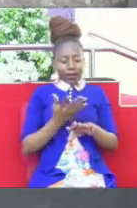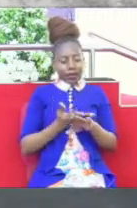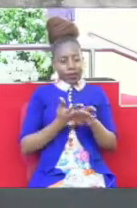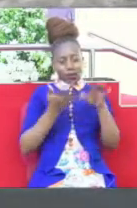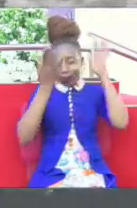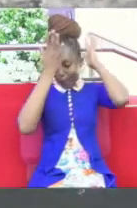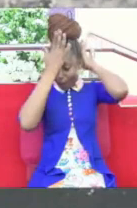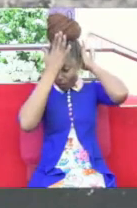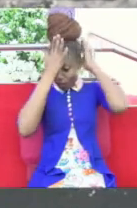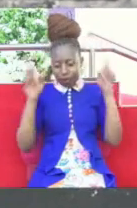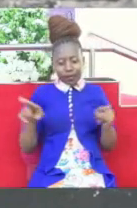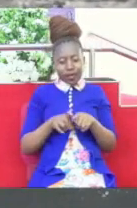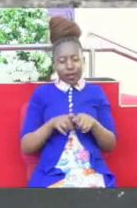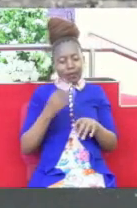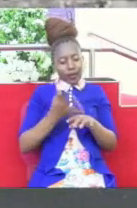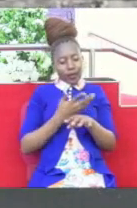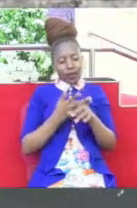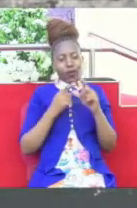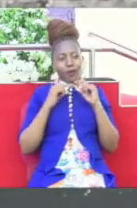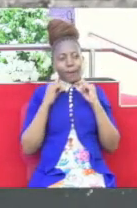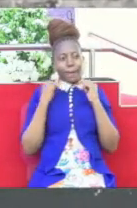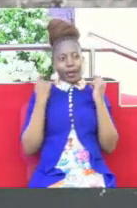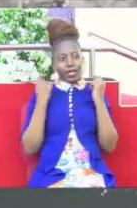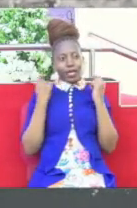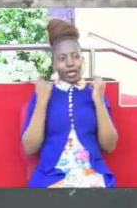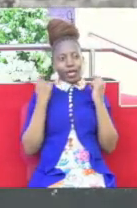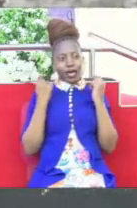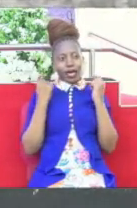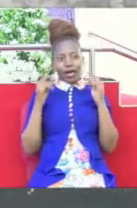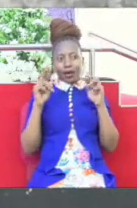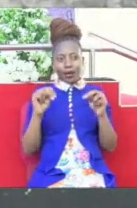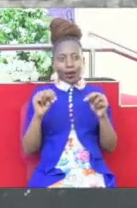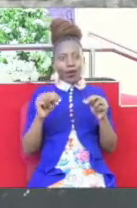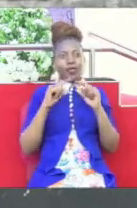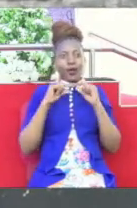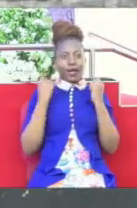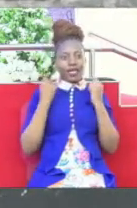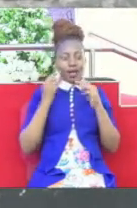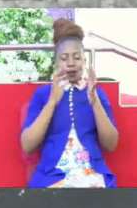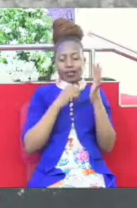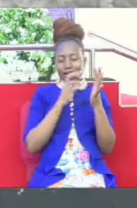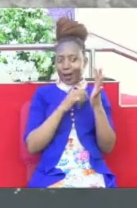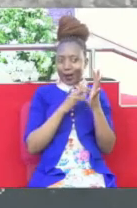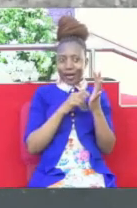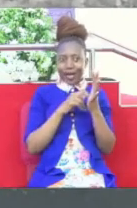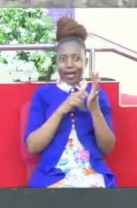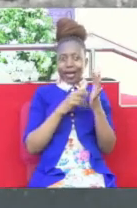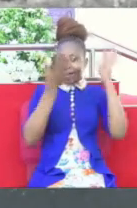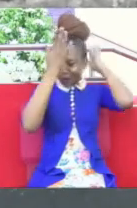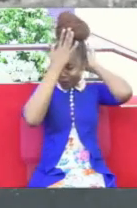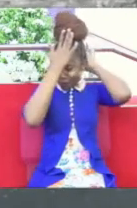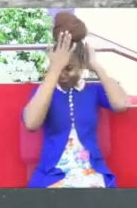was Kikuyu, the pastor was a Kamba. Mchungaji alikuwa Mkamba. Askofu alikuwa Mkikuyu.